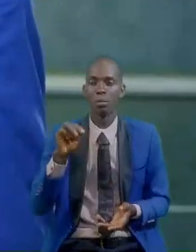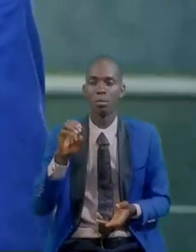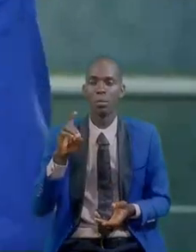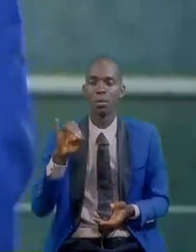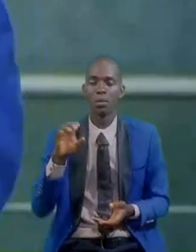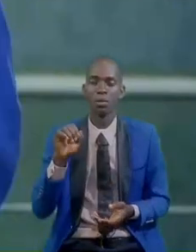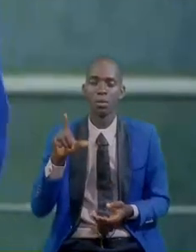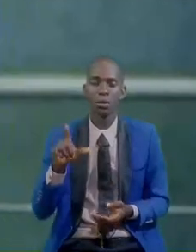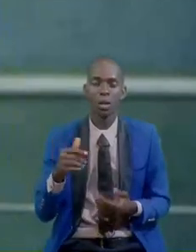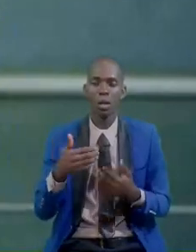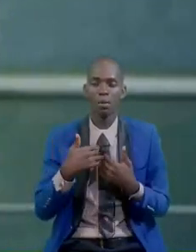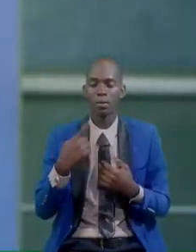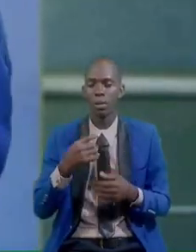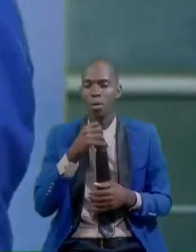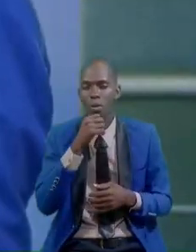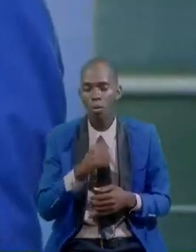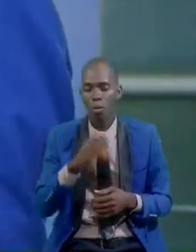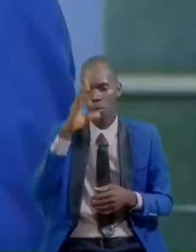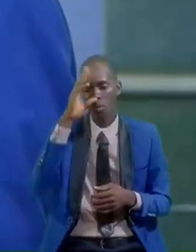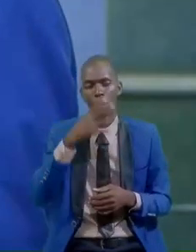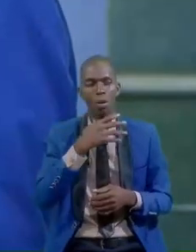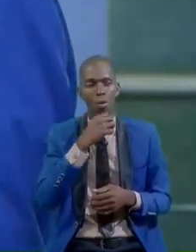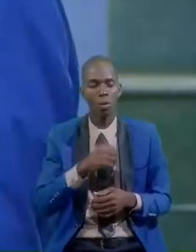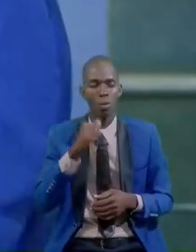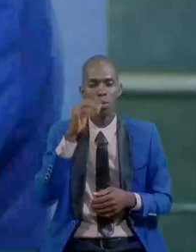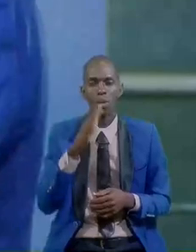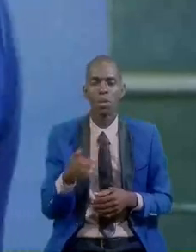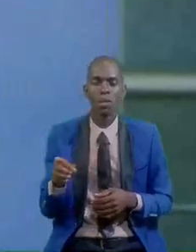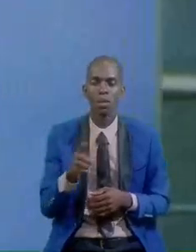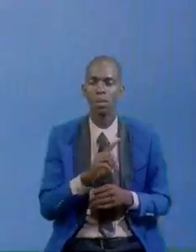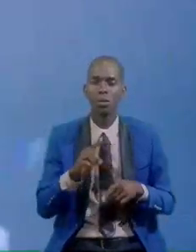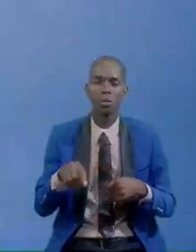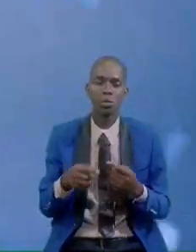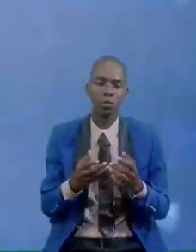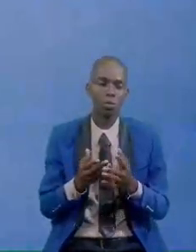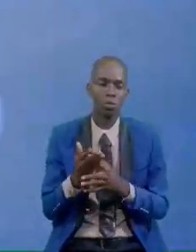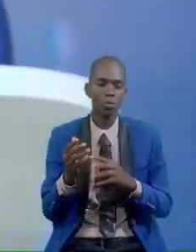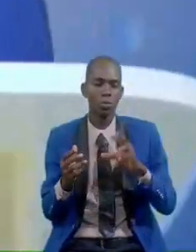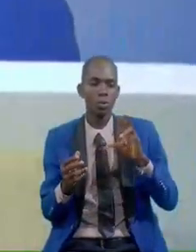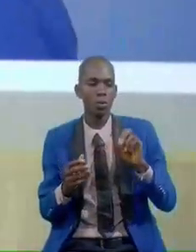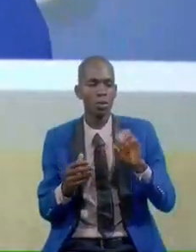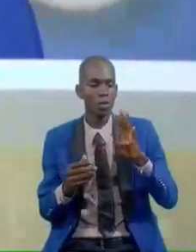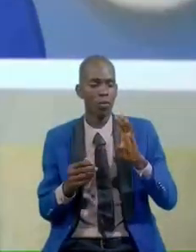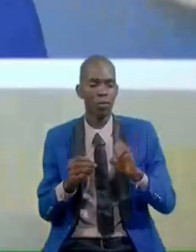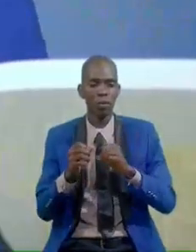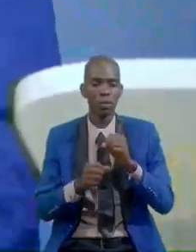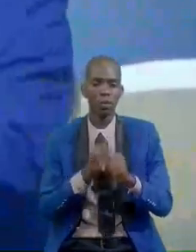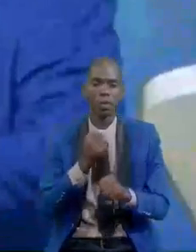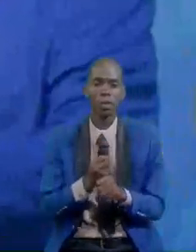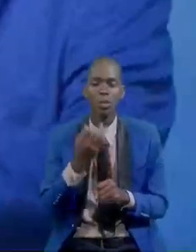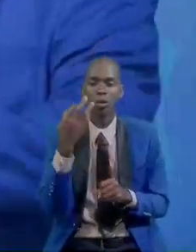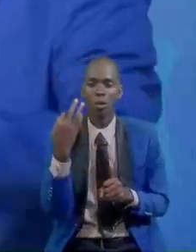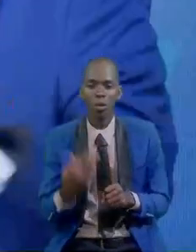vieillards et les vieilles qui ont 30 ans, 40 ans de recherche